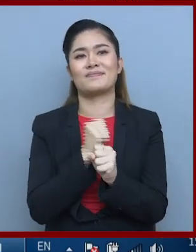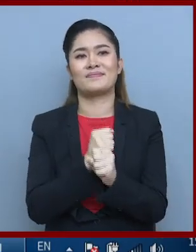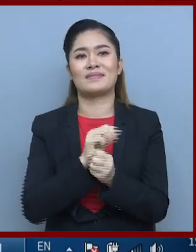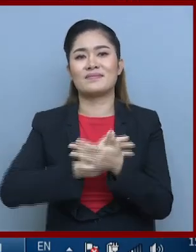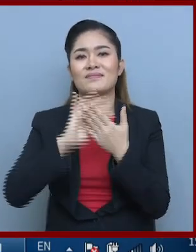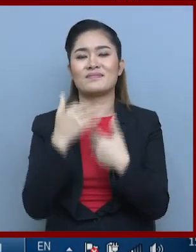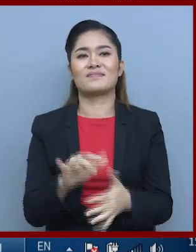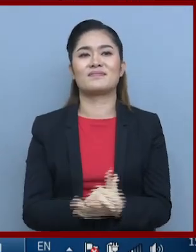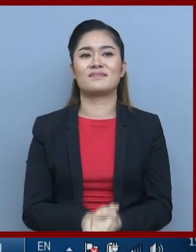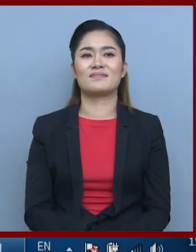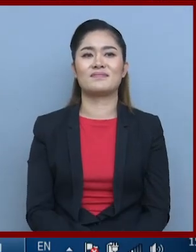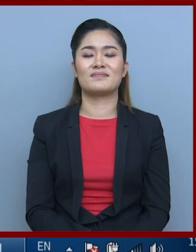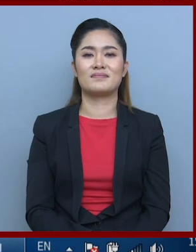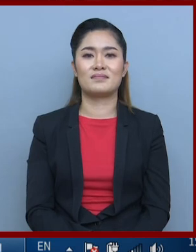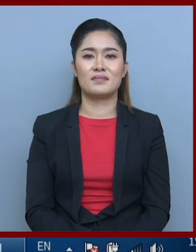ให้เรียบร้อย